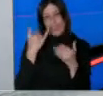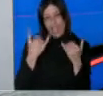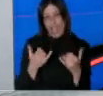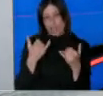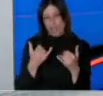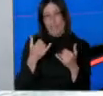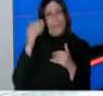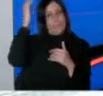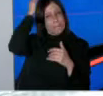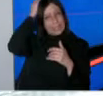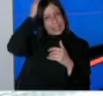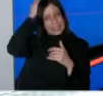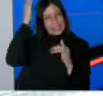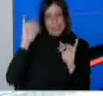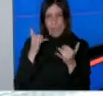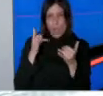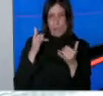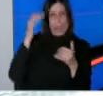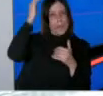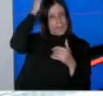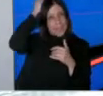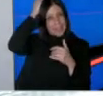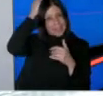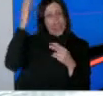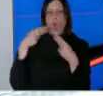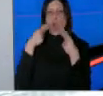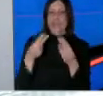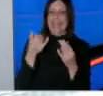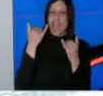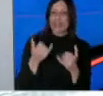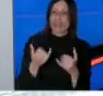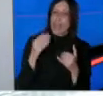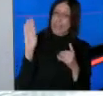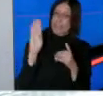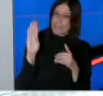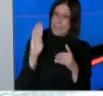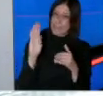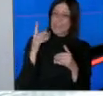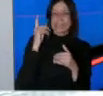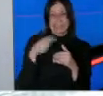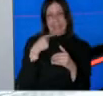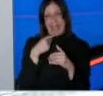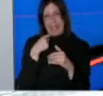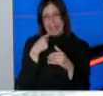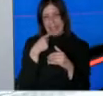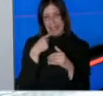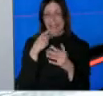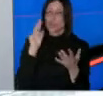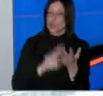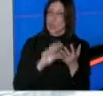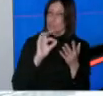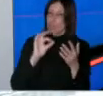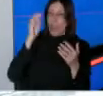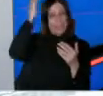נפתלי בנט. כן, את נפתלי בנט. נכון, רונן? נפתלי בנט עונה עכשיו לבנימין נתניהו. אגב, צריך להגיד לזכותו של נפתלי